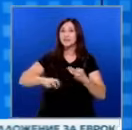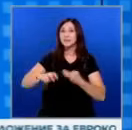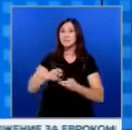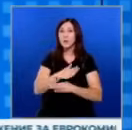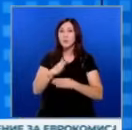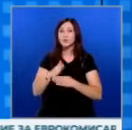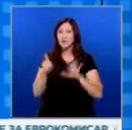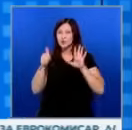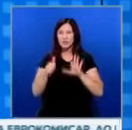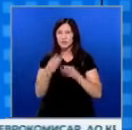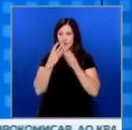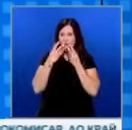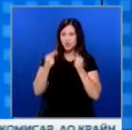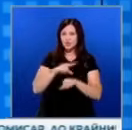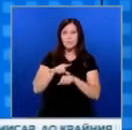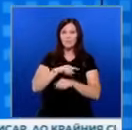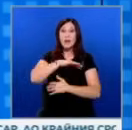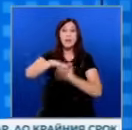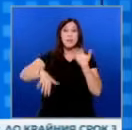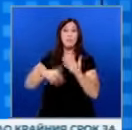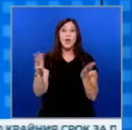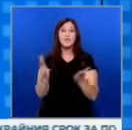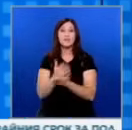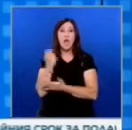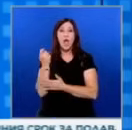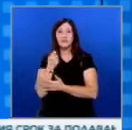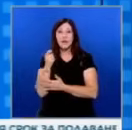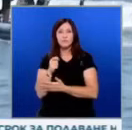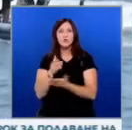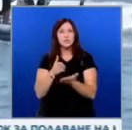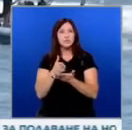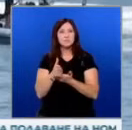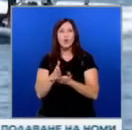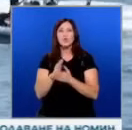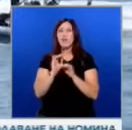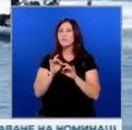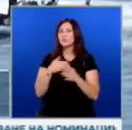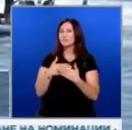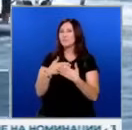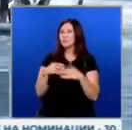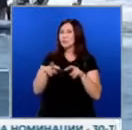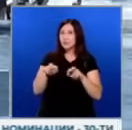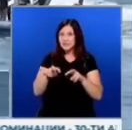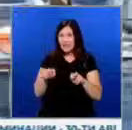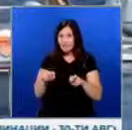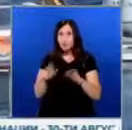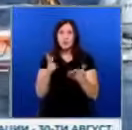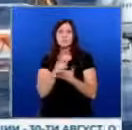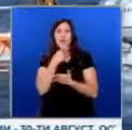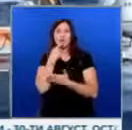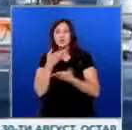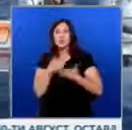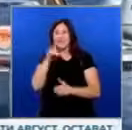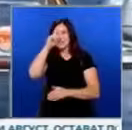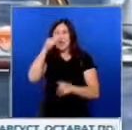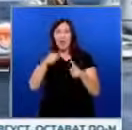на последния от шестимата изчезнали по време на буря на 19 август. Според източник, близък до разследването,